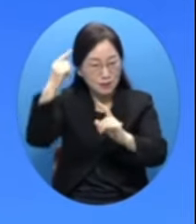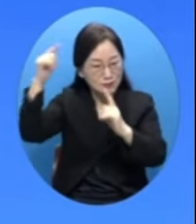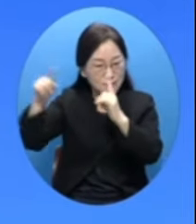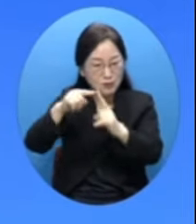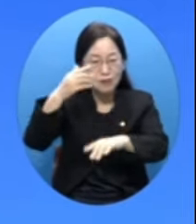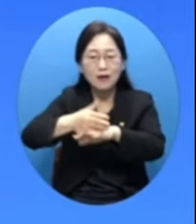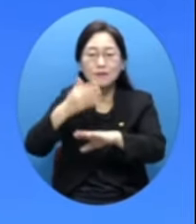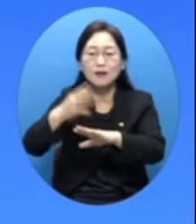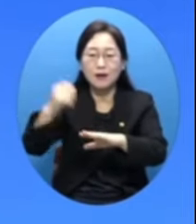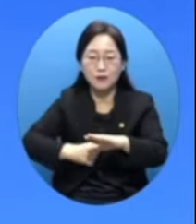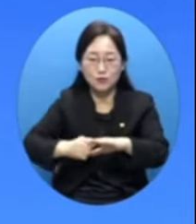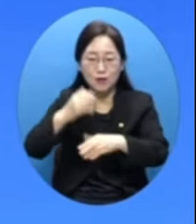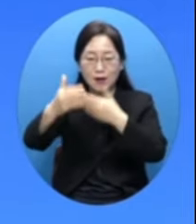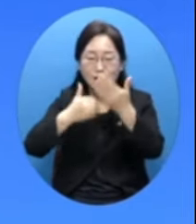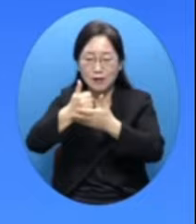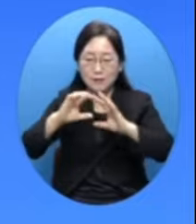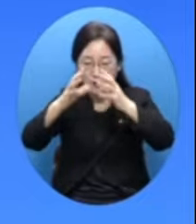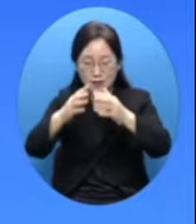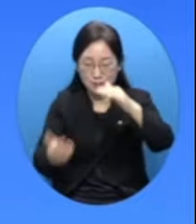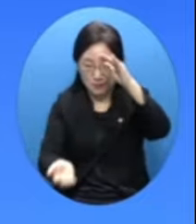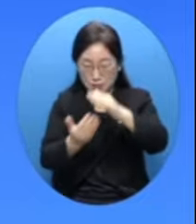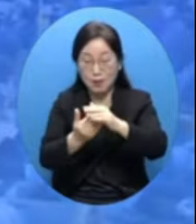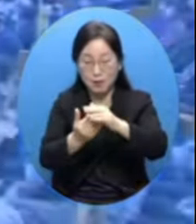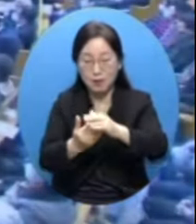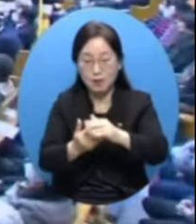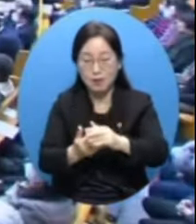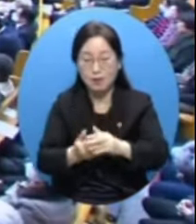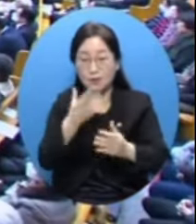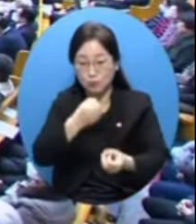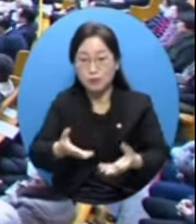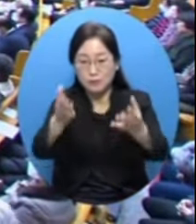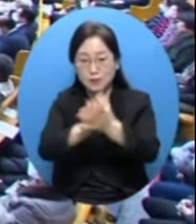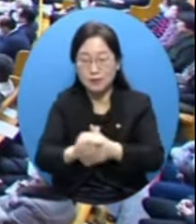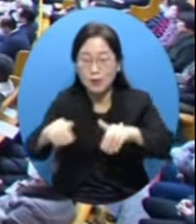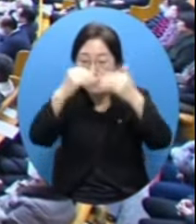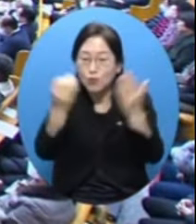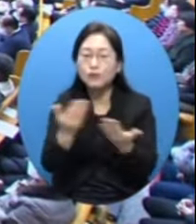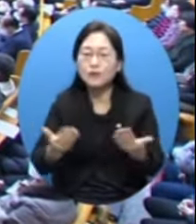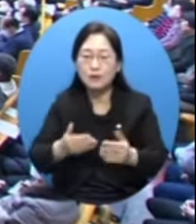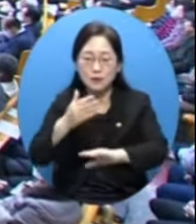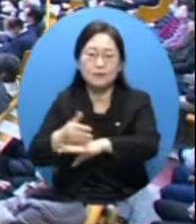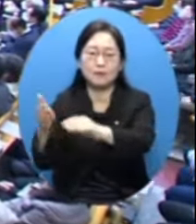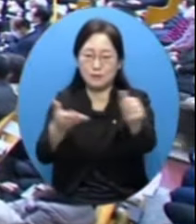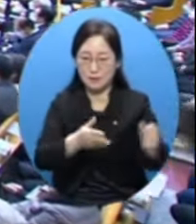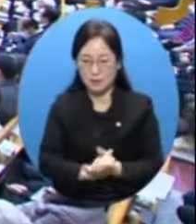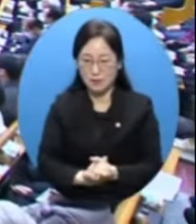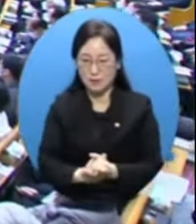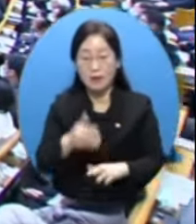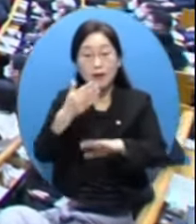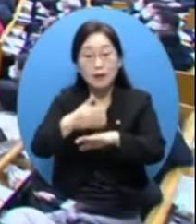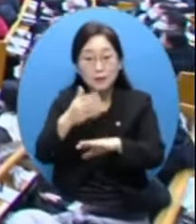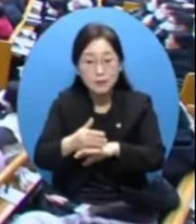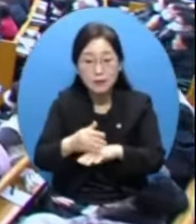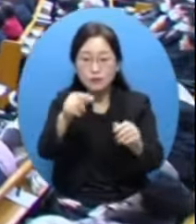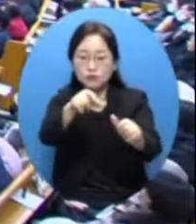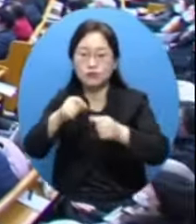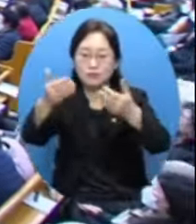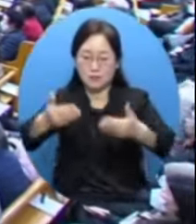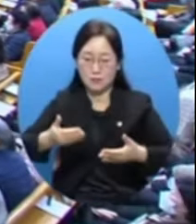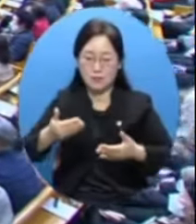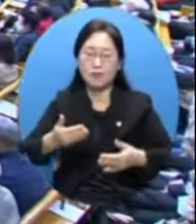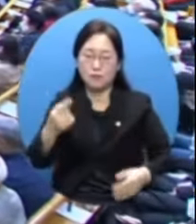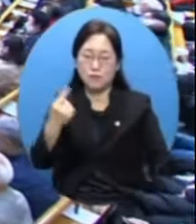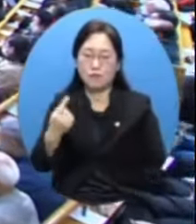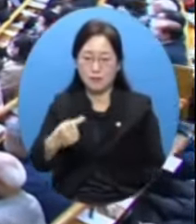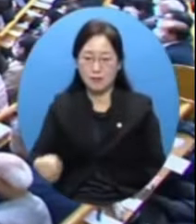위대한 대응을 건설하기를 주님으로 축원합니다. 범사에 감사하시기 바랍니다. 감사할 때 하나님의 구원의 은혜가 임하게 되는